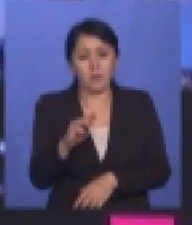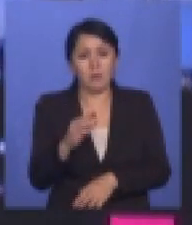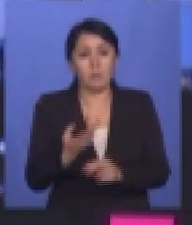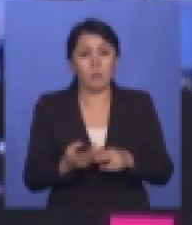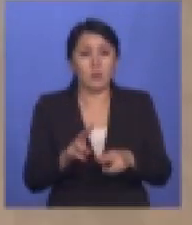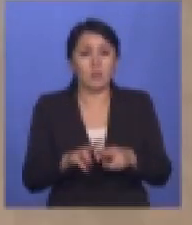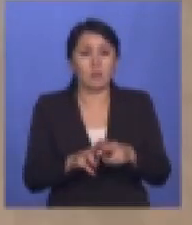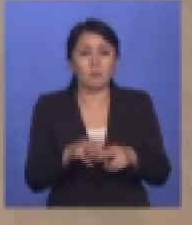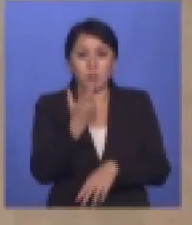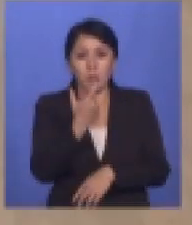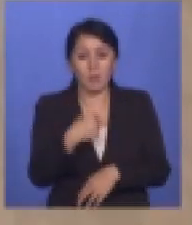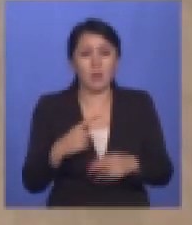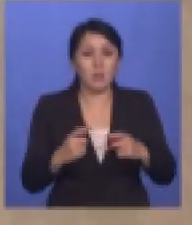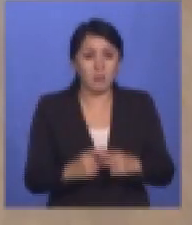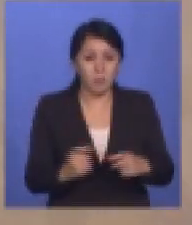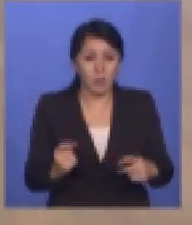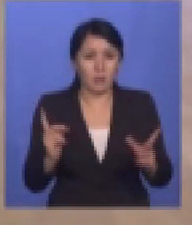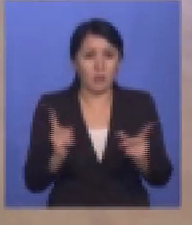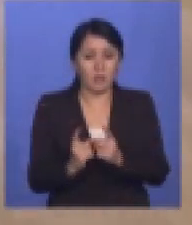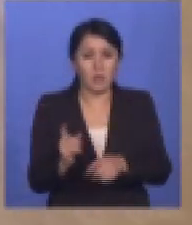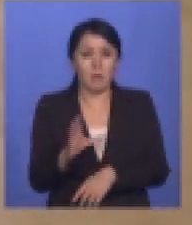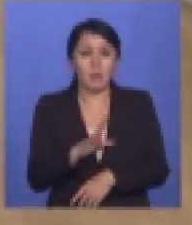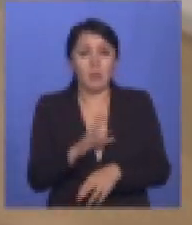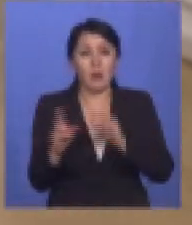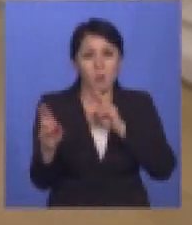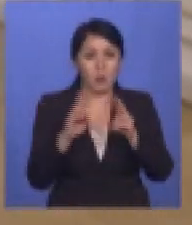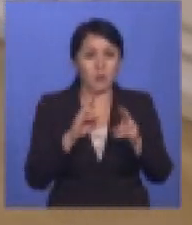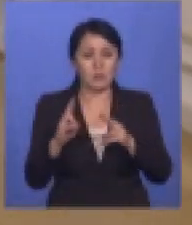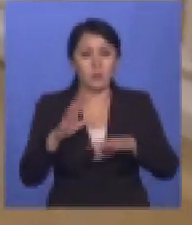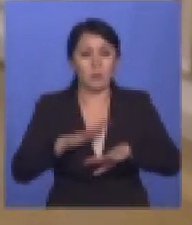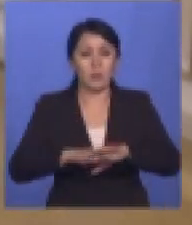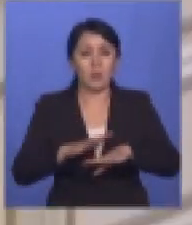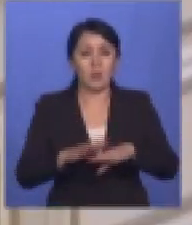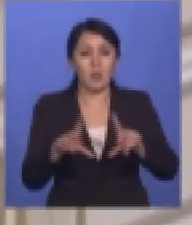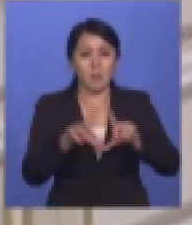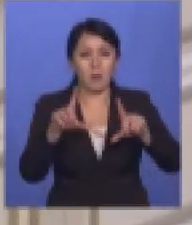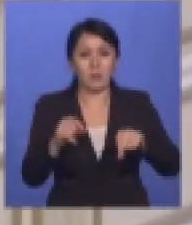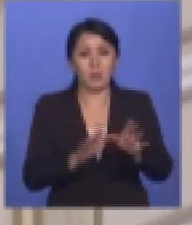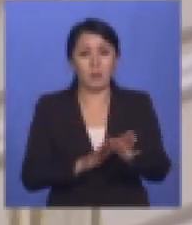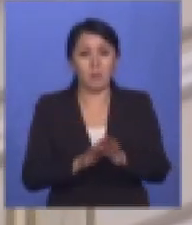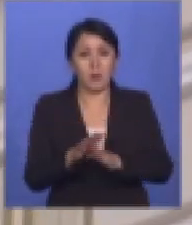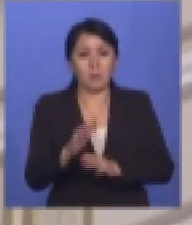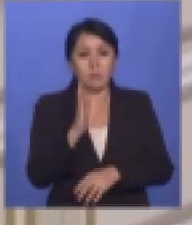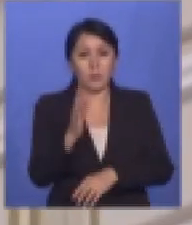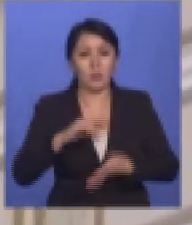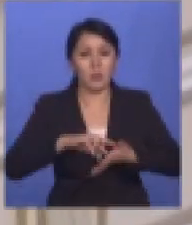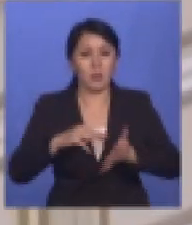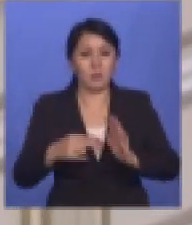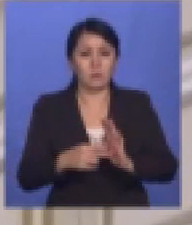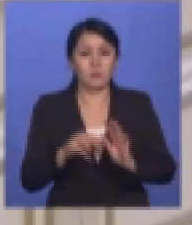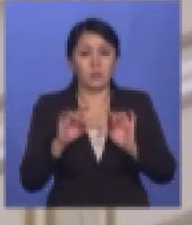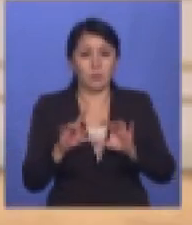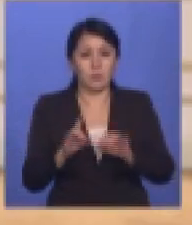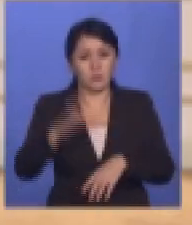атқарушы орган және зиялы қауым өкілдерімен кездесу өткізді. Жиын барысында қор төрағасы ұйымның атқарған жұмысы мен алдағы жоспарларымен